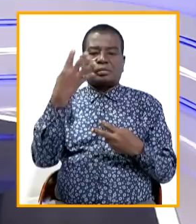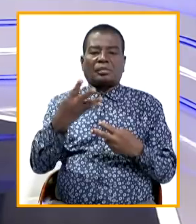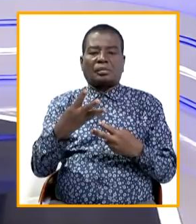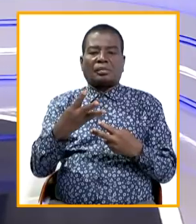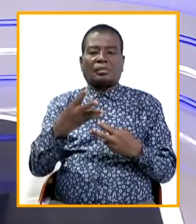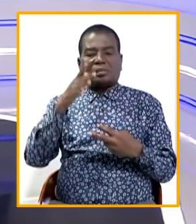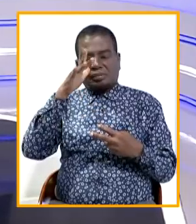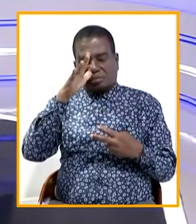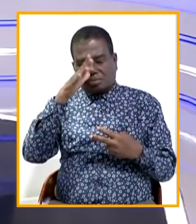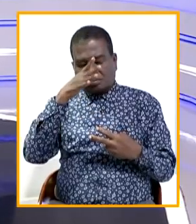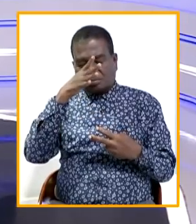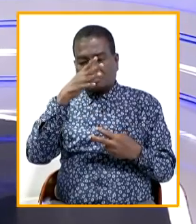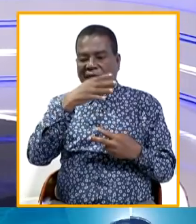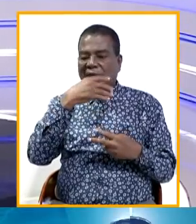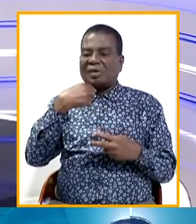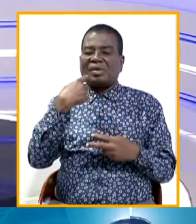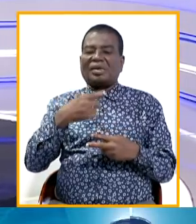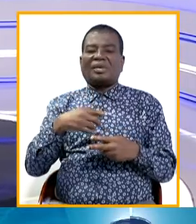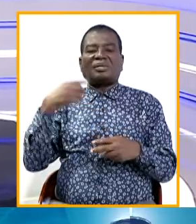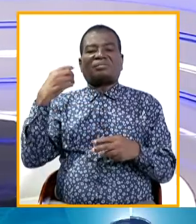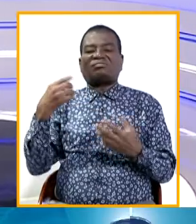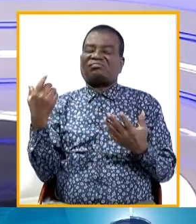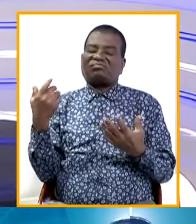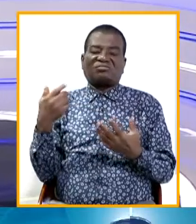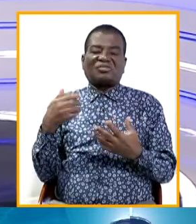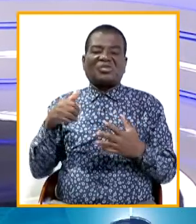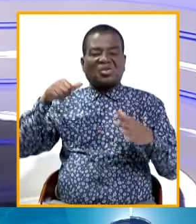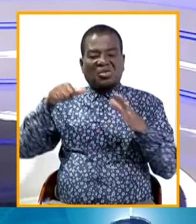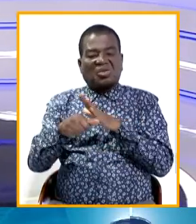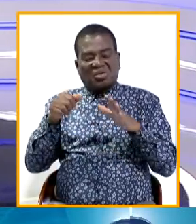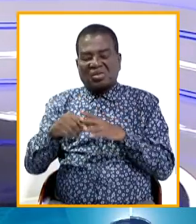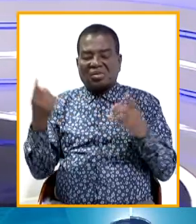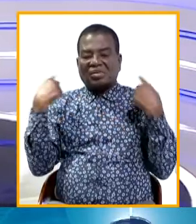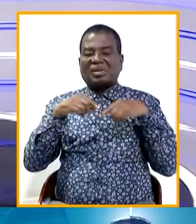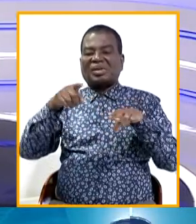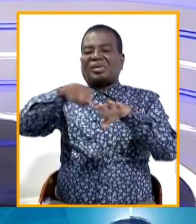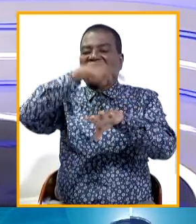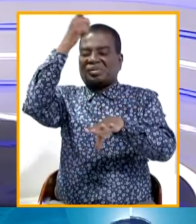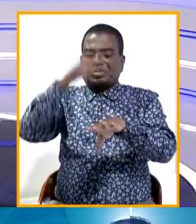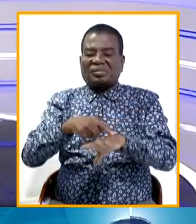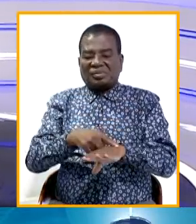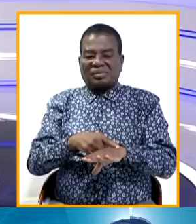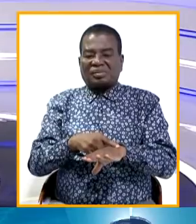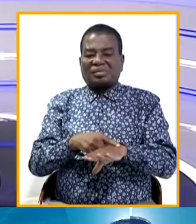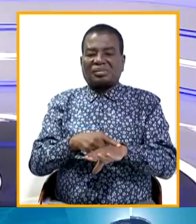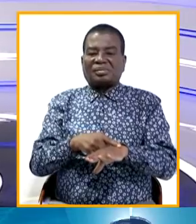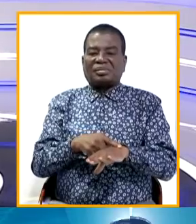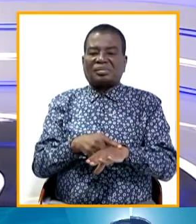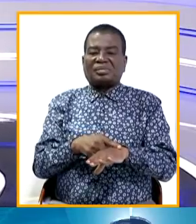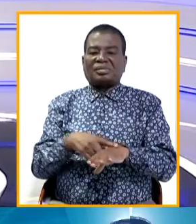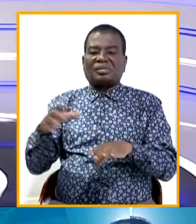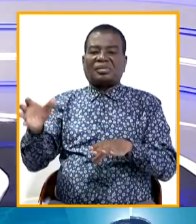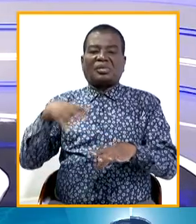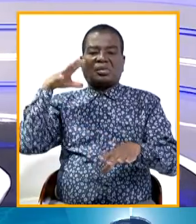braqueurs redoutables qui ont sévi pendant longtemps dans la région de Gbeke, dans la région du Haut-Sassandra et dans celle du Boklé viennent